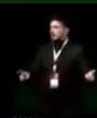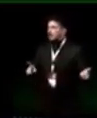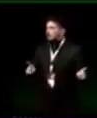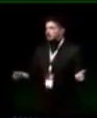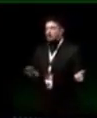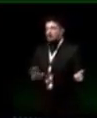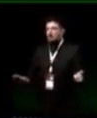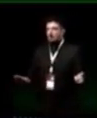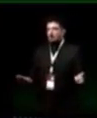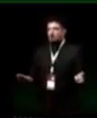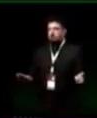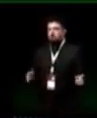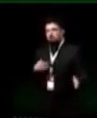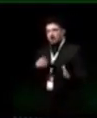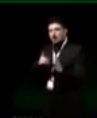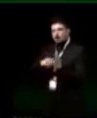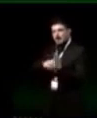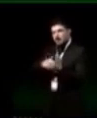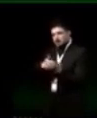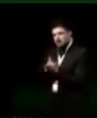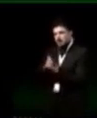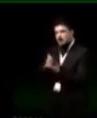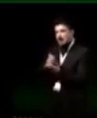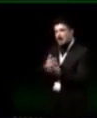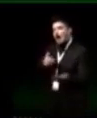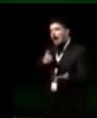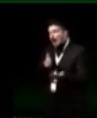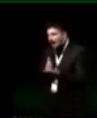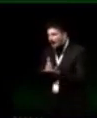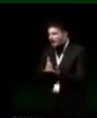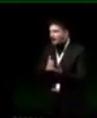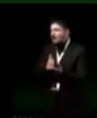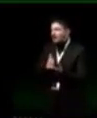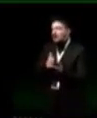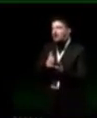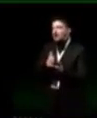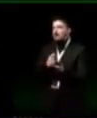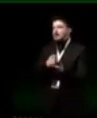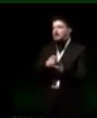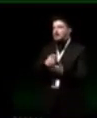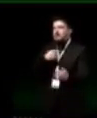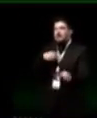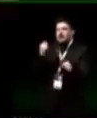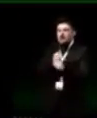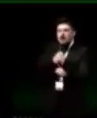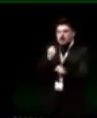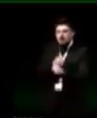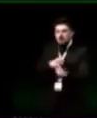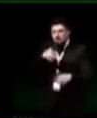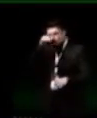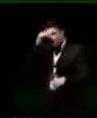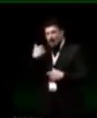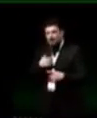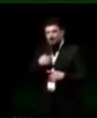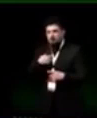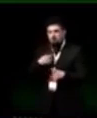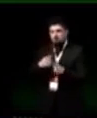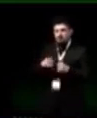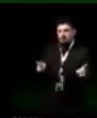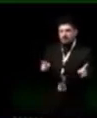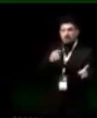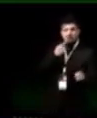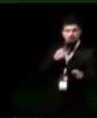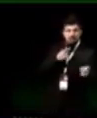abbiamo attraversato in questi mesi, in questi anni talvolta, un lavoro faticoso opposto. Da un lato c'è stato